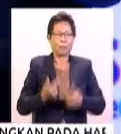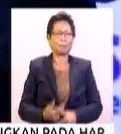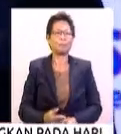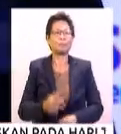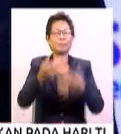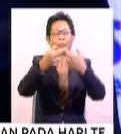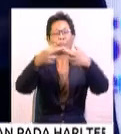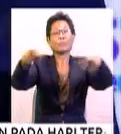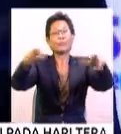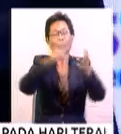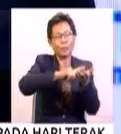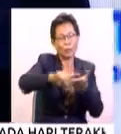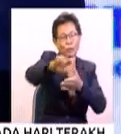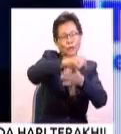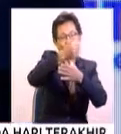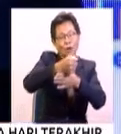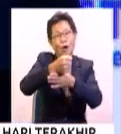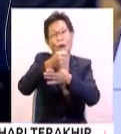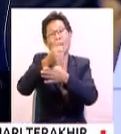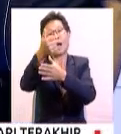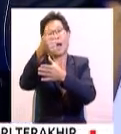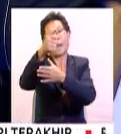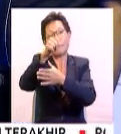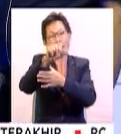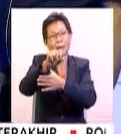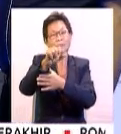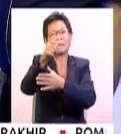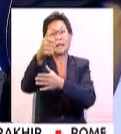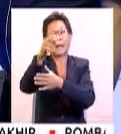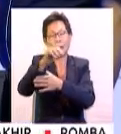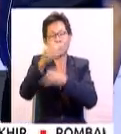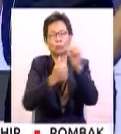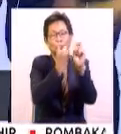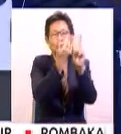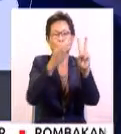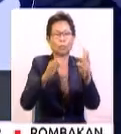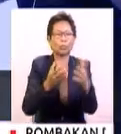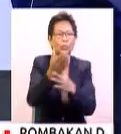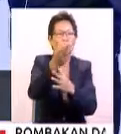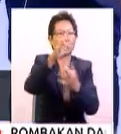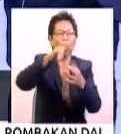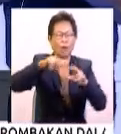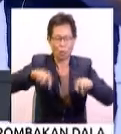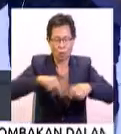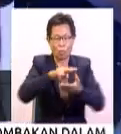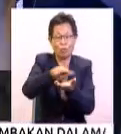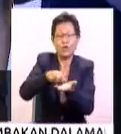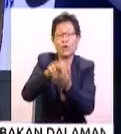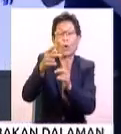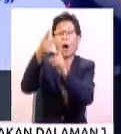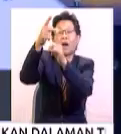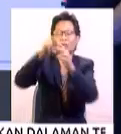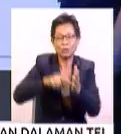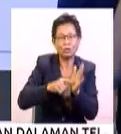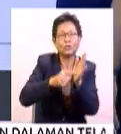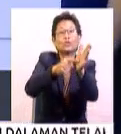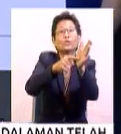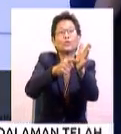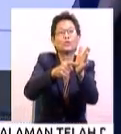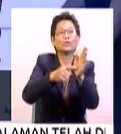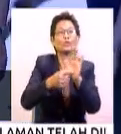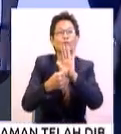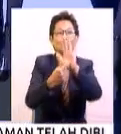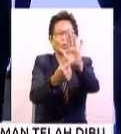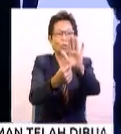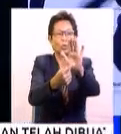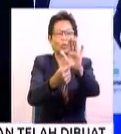Beliau merasmikan Minggu Saham Amanah Malaysia MSAM 2019 menerusi rakaman video khas yang ditayangkan di perkarangan Aman Jaya